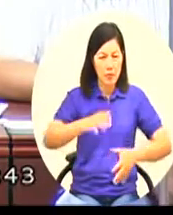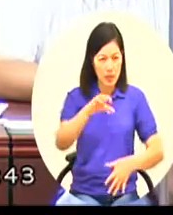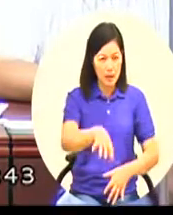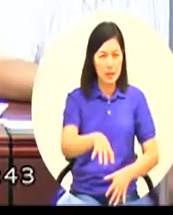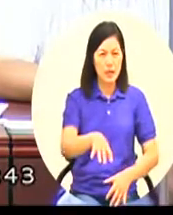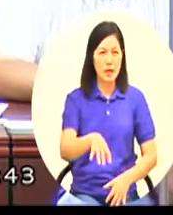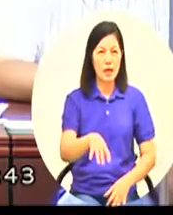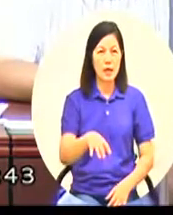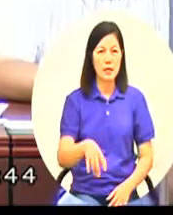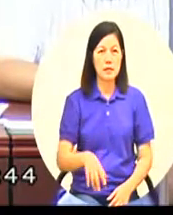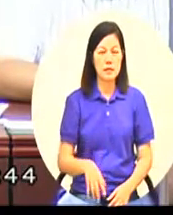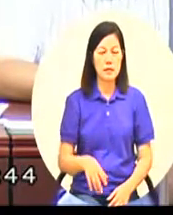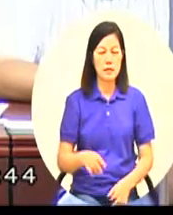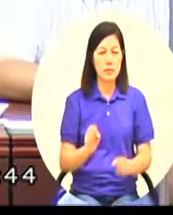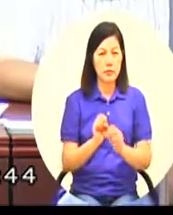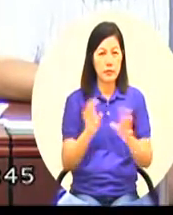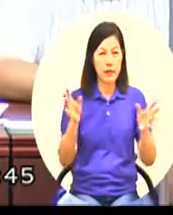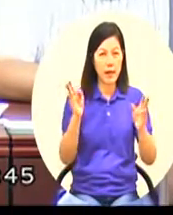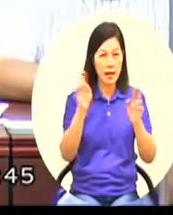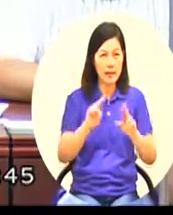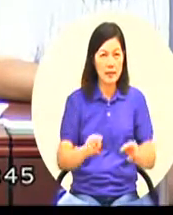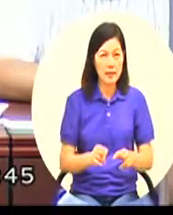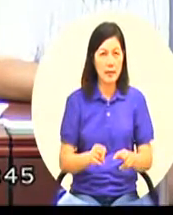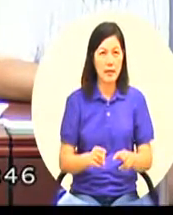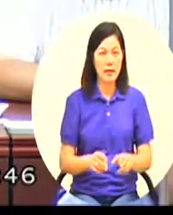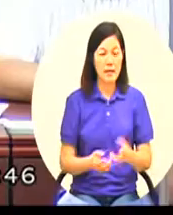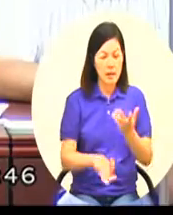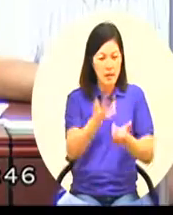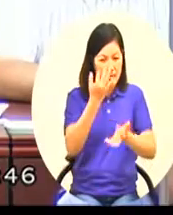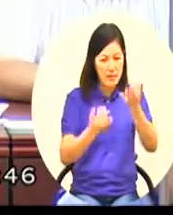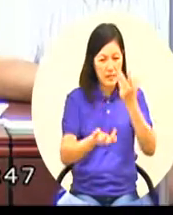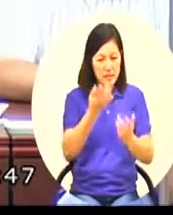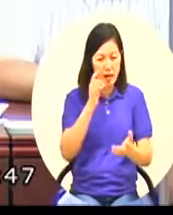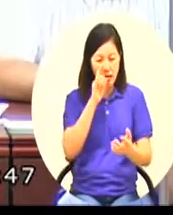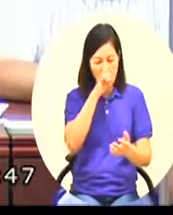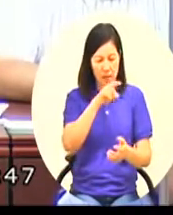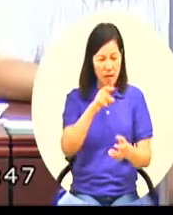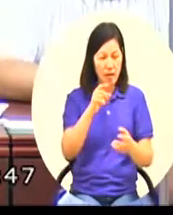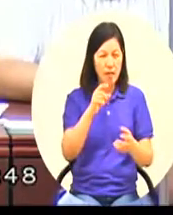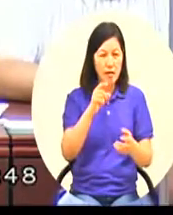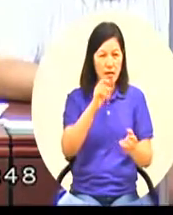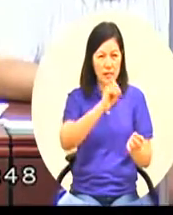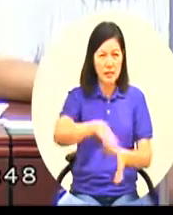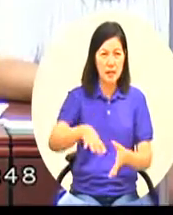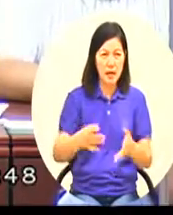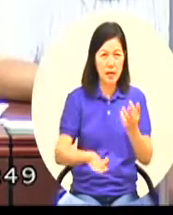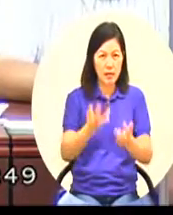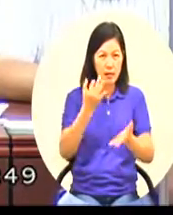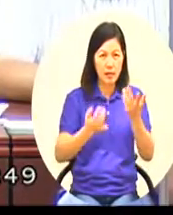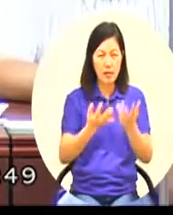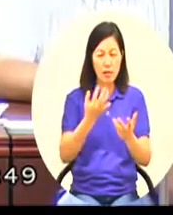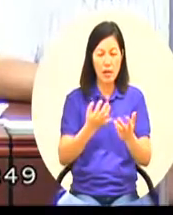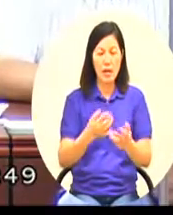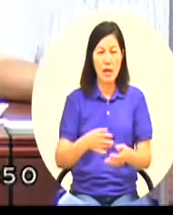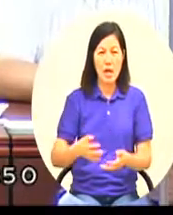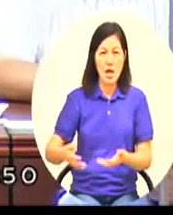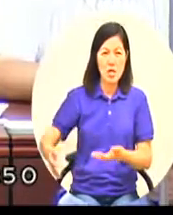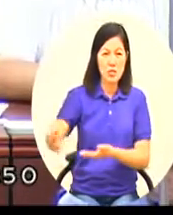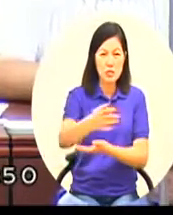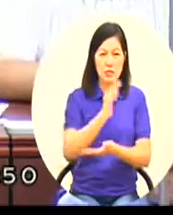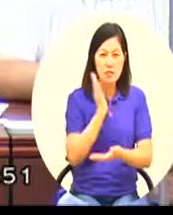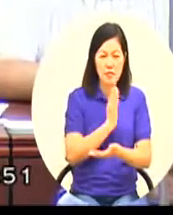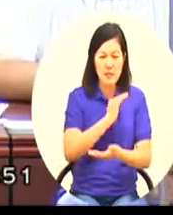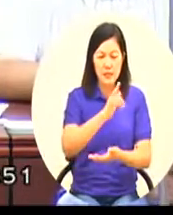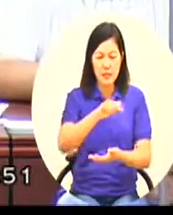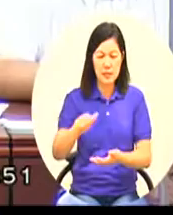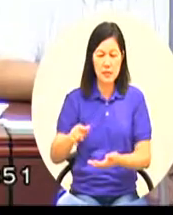是发电的收入，是收这些粪扫发电的收入，而不是收这些废弃物它每一